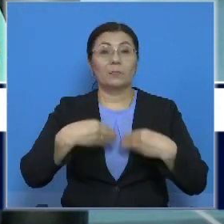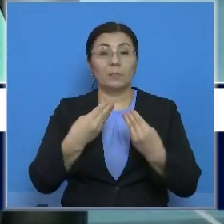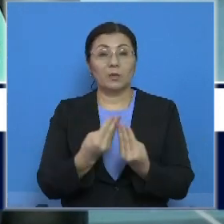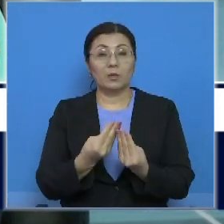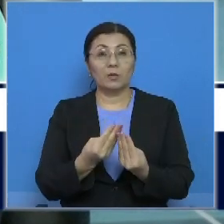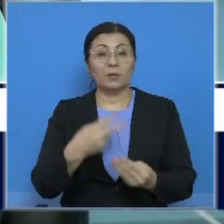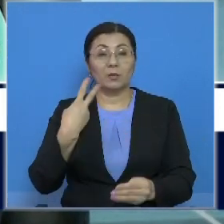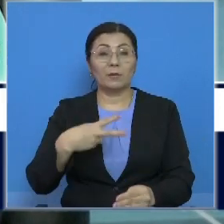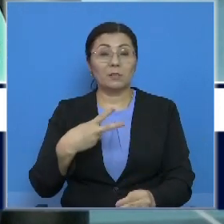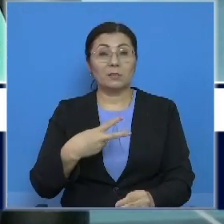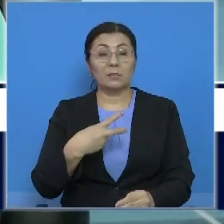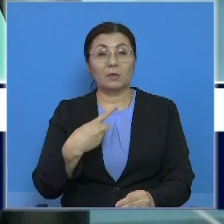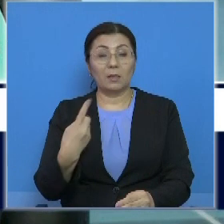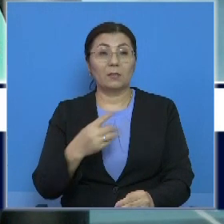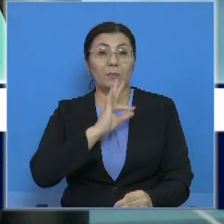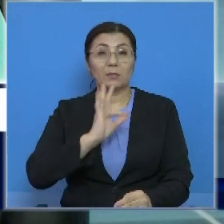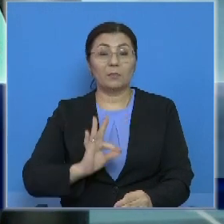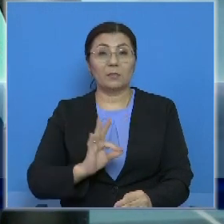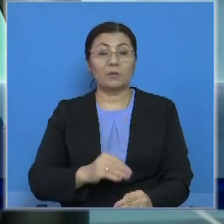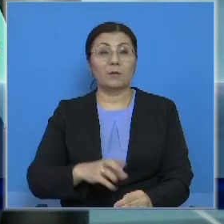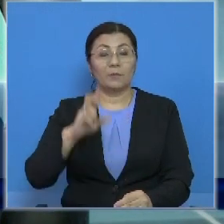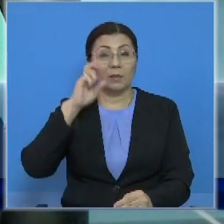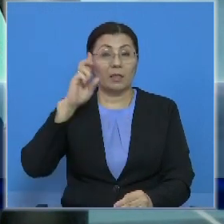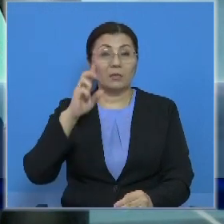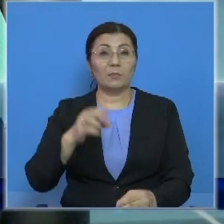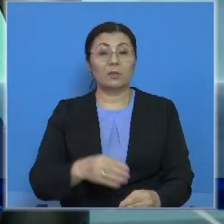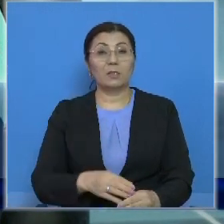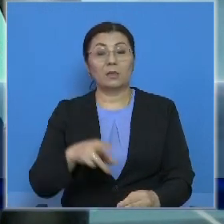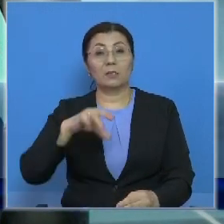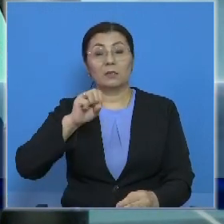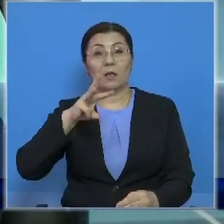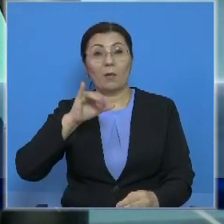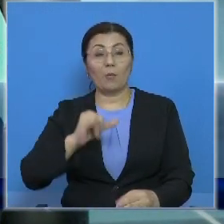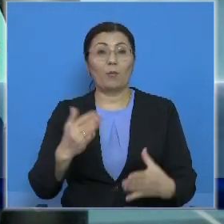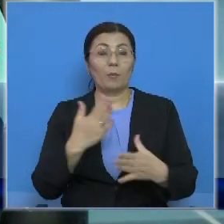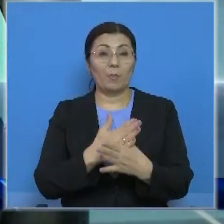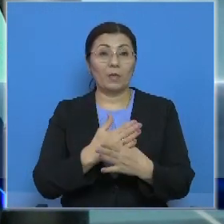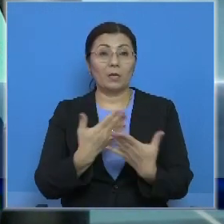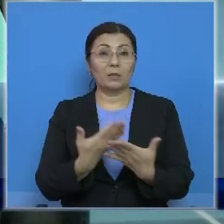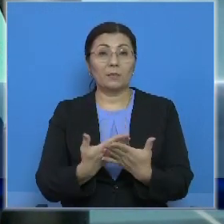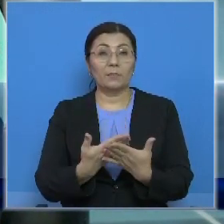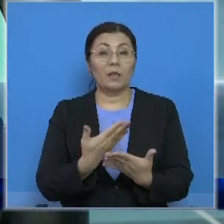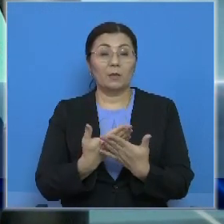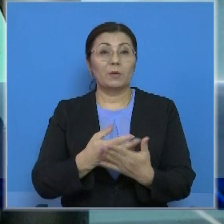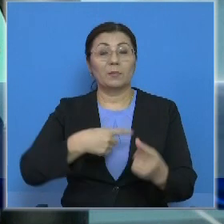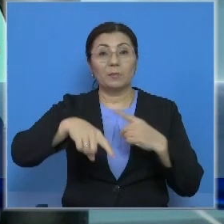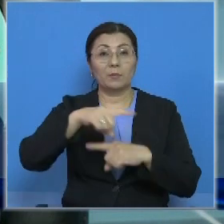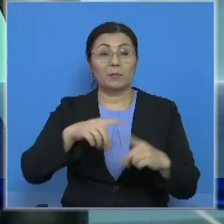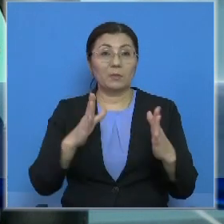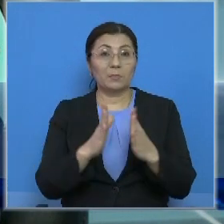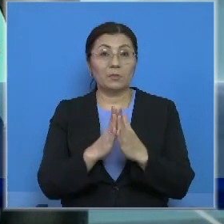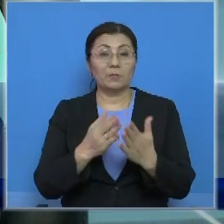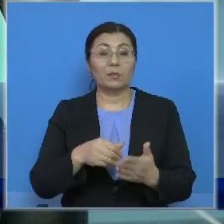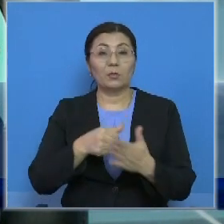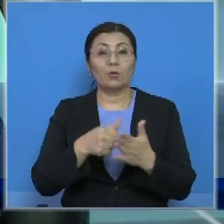порядка 20-21%. А государство через фонд ДОМУ субсидирует, когда предприниматель обращается